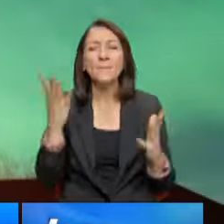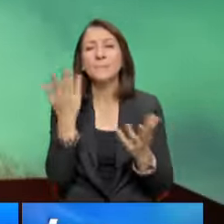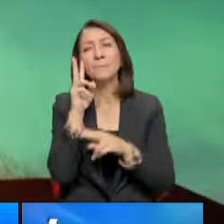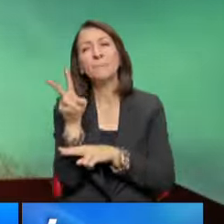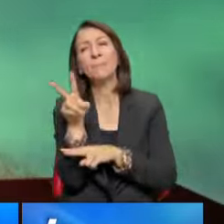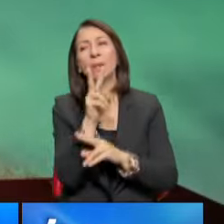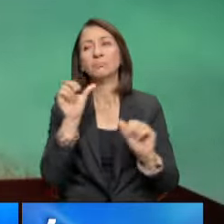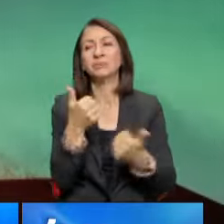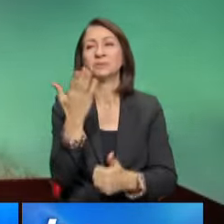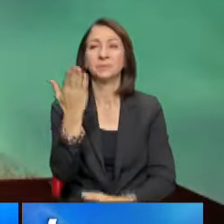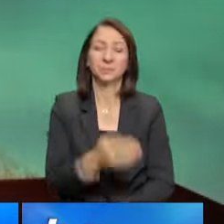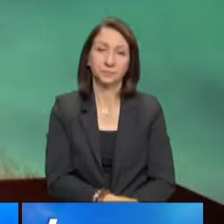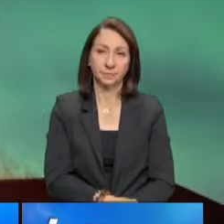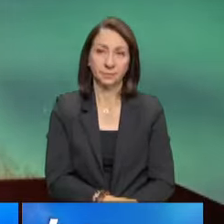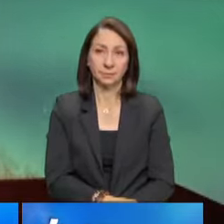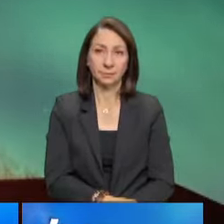yarattı.